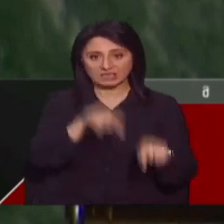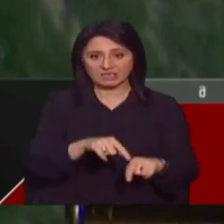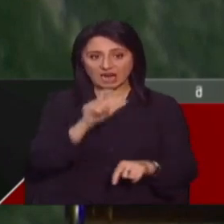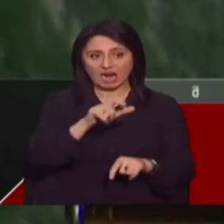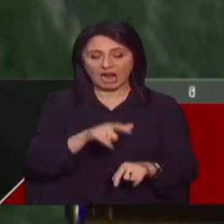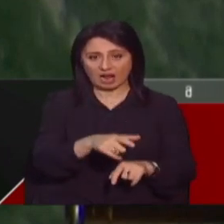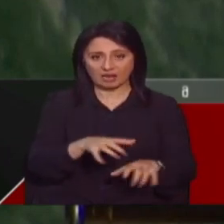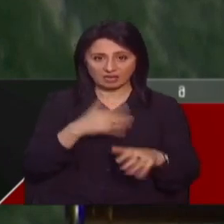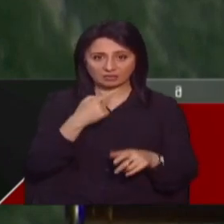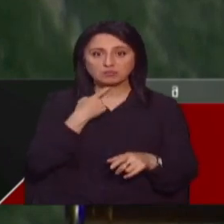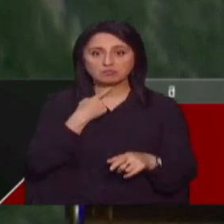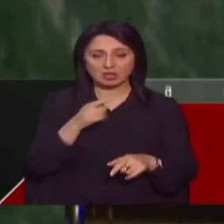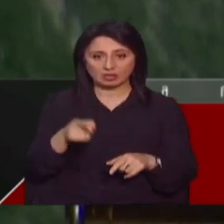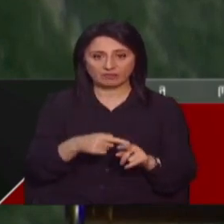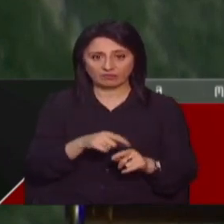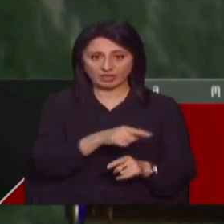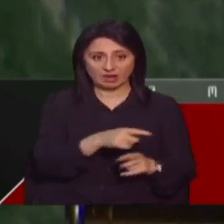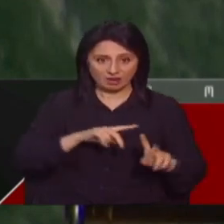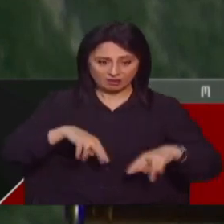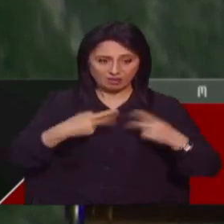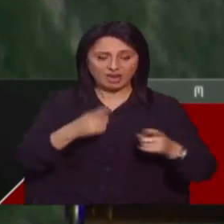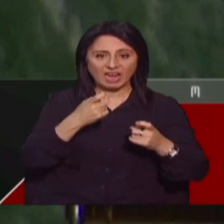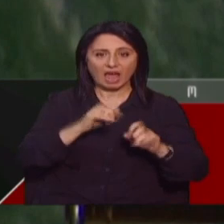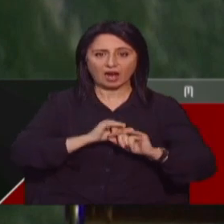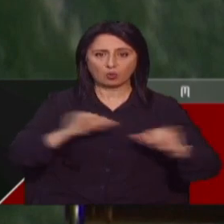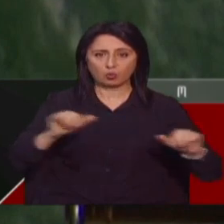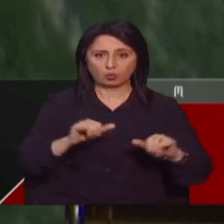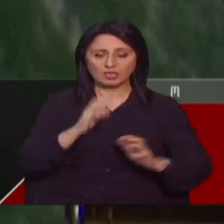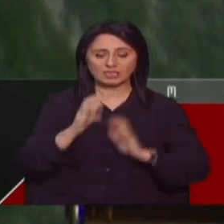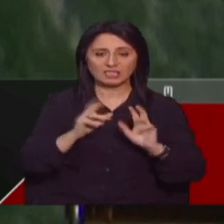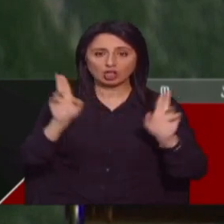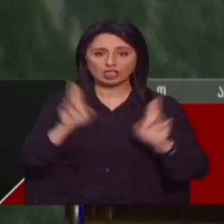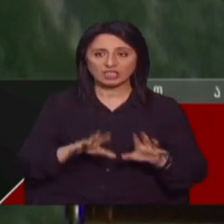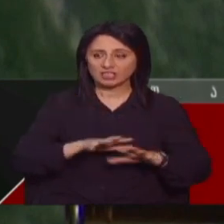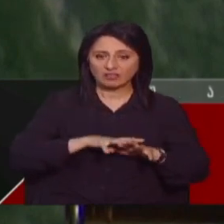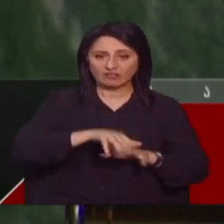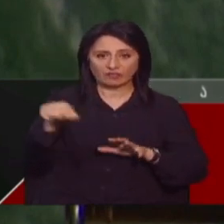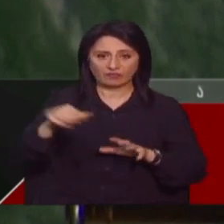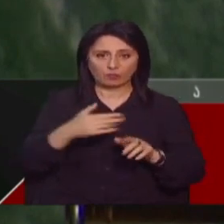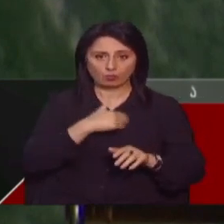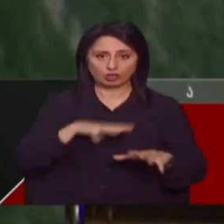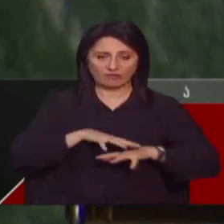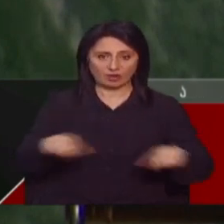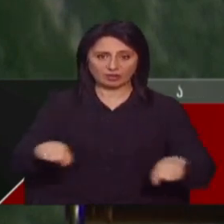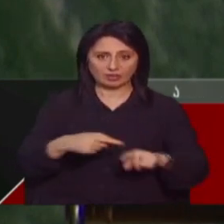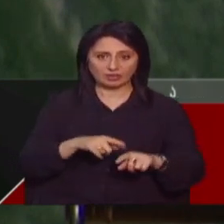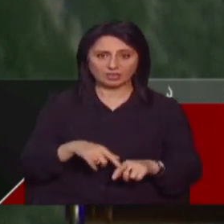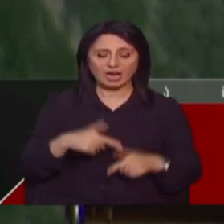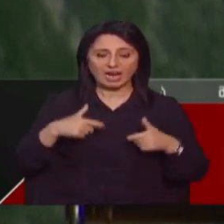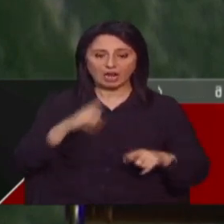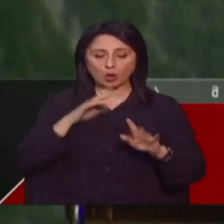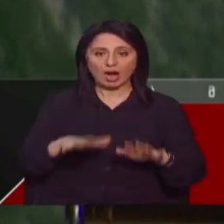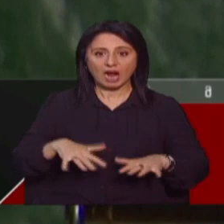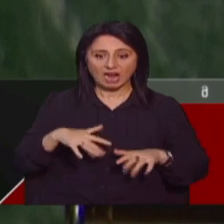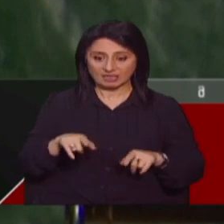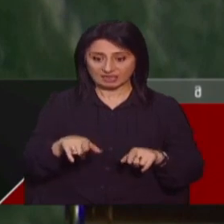ჩვენი რესურსები თქვენს წინააღმდეგ იარაღად აქციოს. საერთაშორისო წესებზე დაფუძნებული წესრიგის საწინააღმდეგოდ. გენერალური